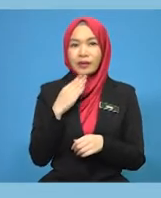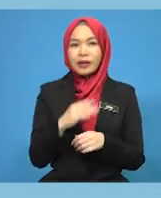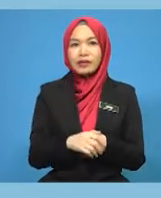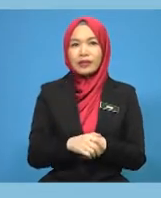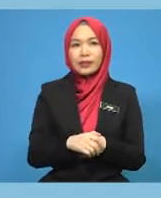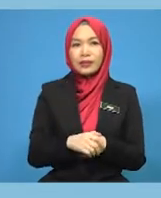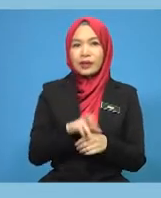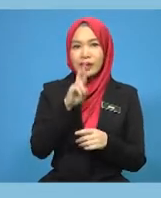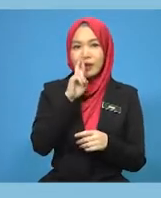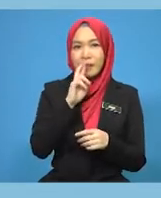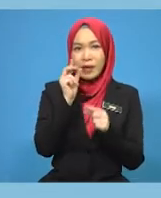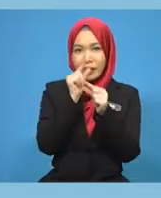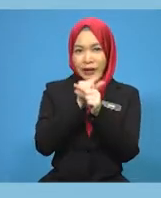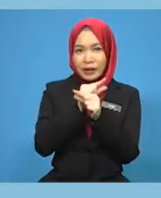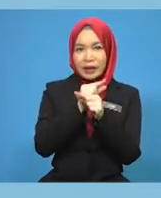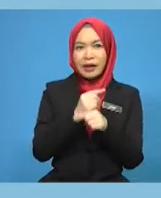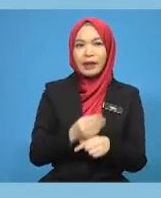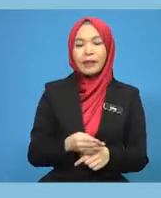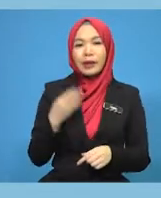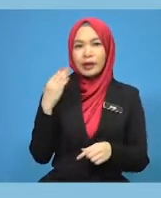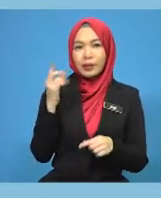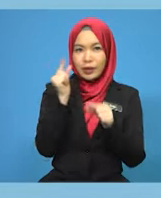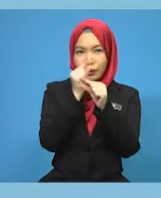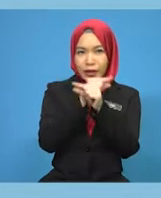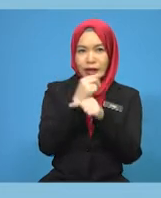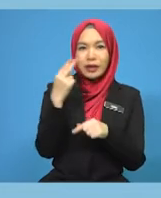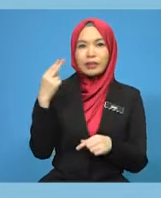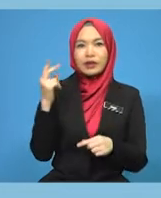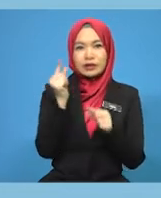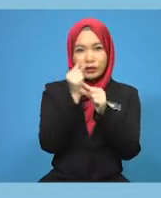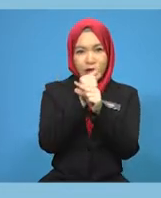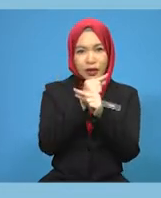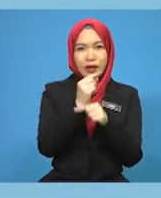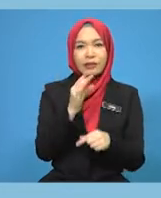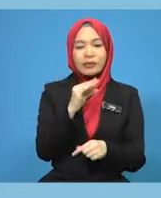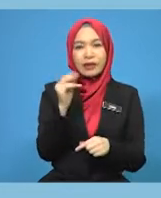gelap seperti biru, biru gelap, hijau gelap dan merah gelap.